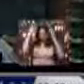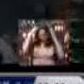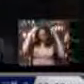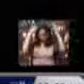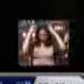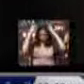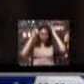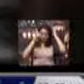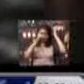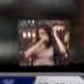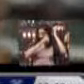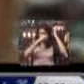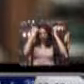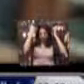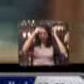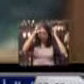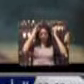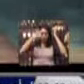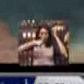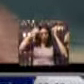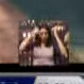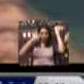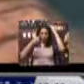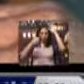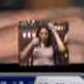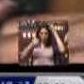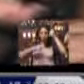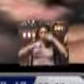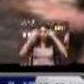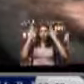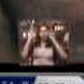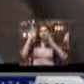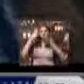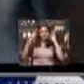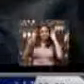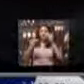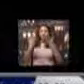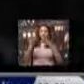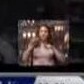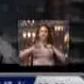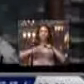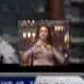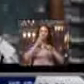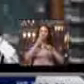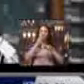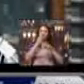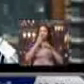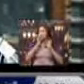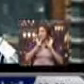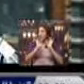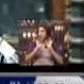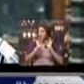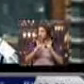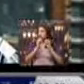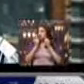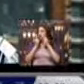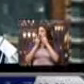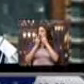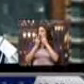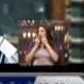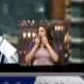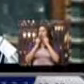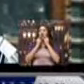وواحده هنا واتمنى انكم تقفوا معانا ونعمل المرحله الثانيه بتاعه المناخير وهنا عشان دي كانت فيها